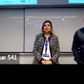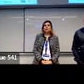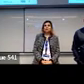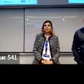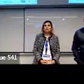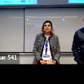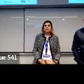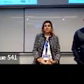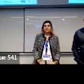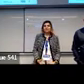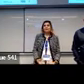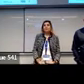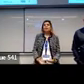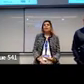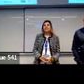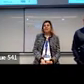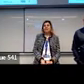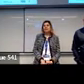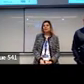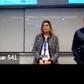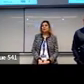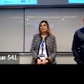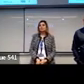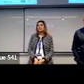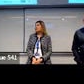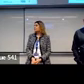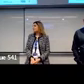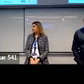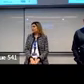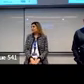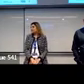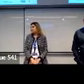la ressource éducative libre date depuis